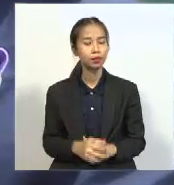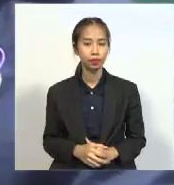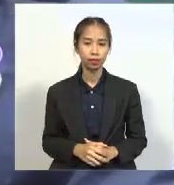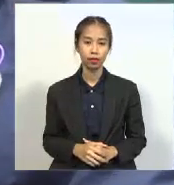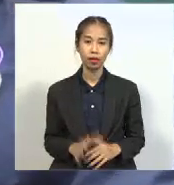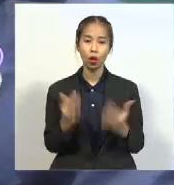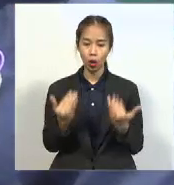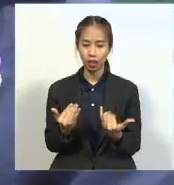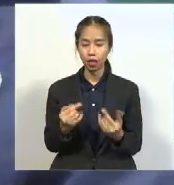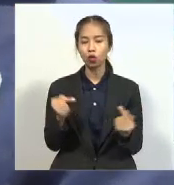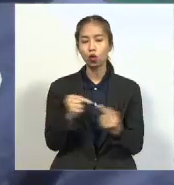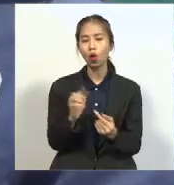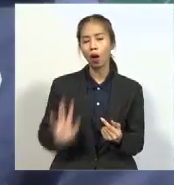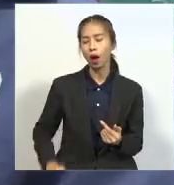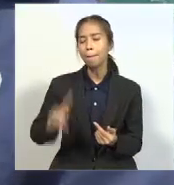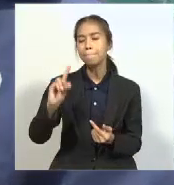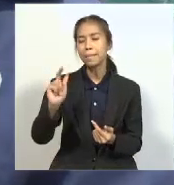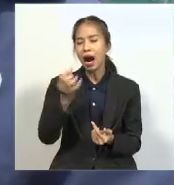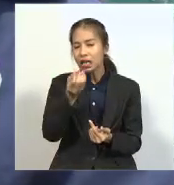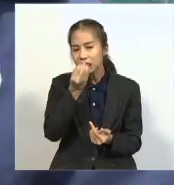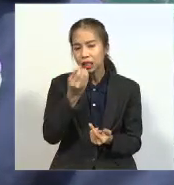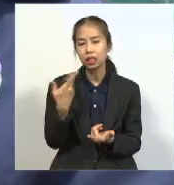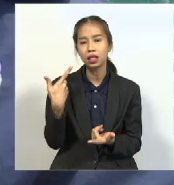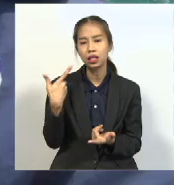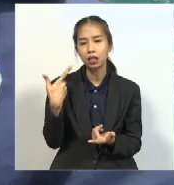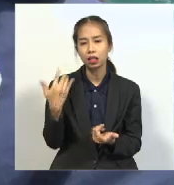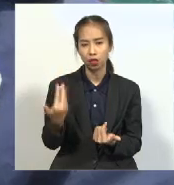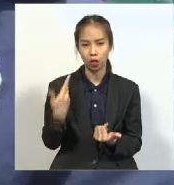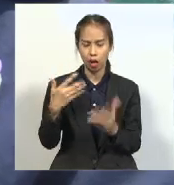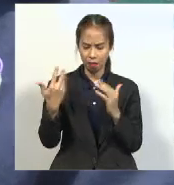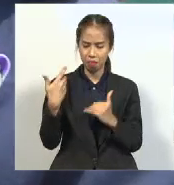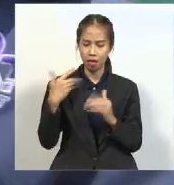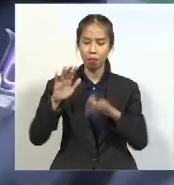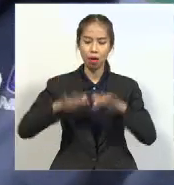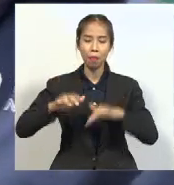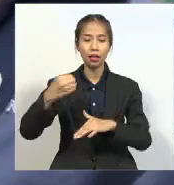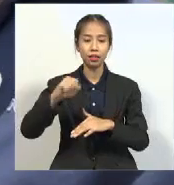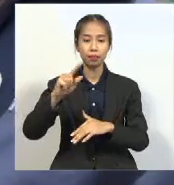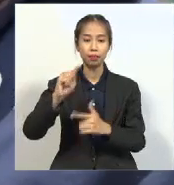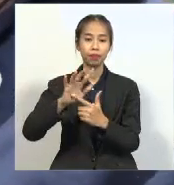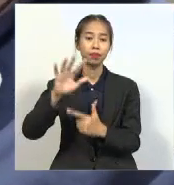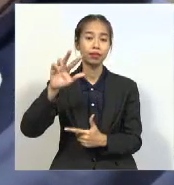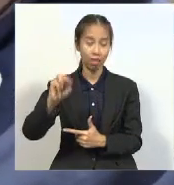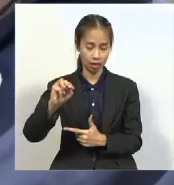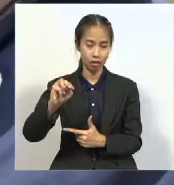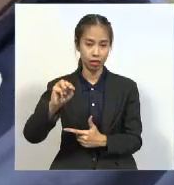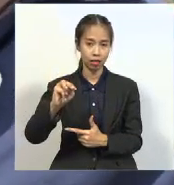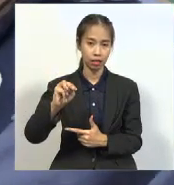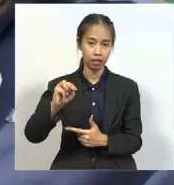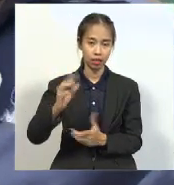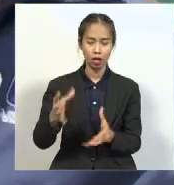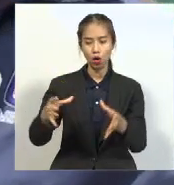อในส่วนของอาหารสุนัขนะครับก็มีปริมาณตอนนี้ประมาณ10ตันแล้วนะฮะซึ่ง